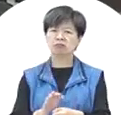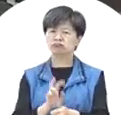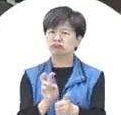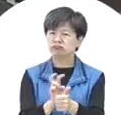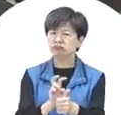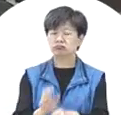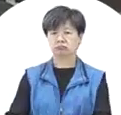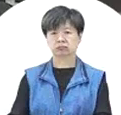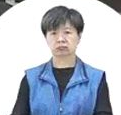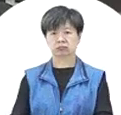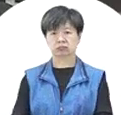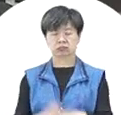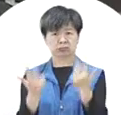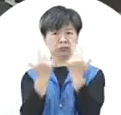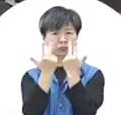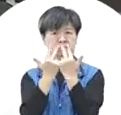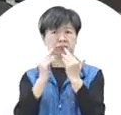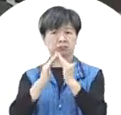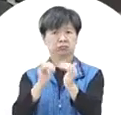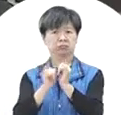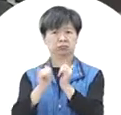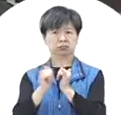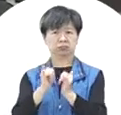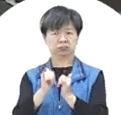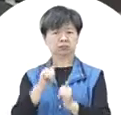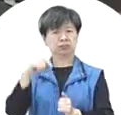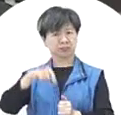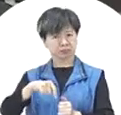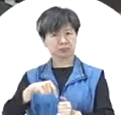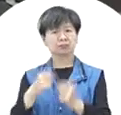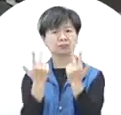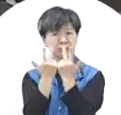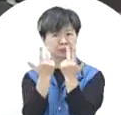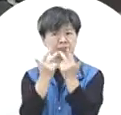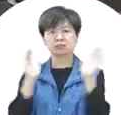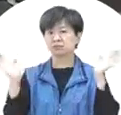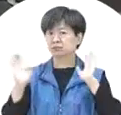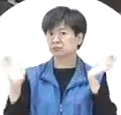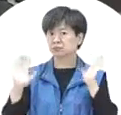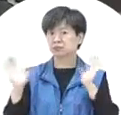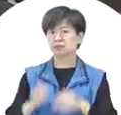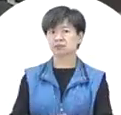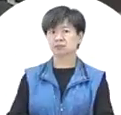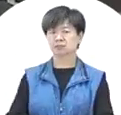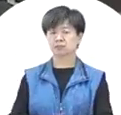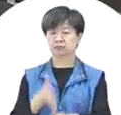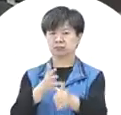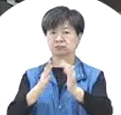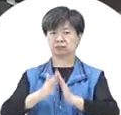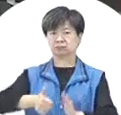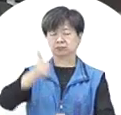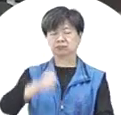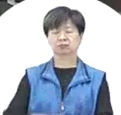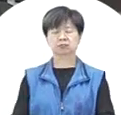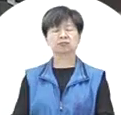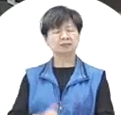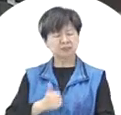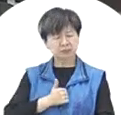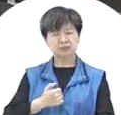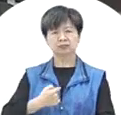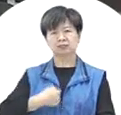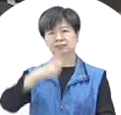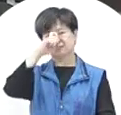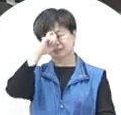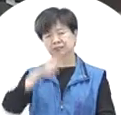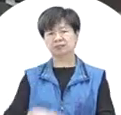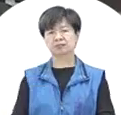都是我们的新北市民，都是我们新北市的孩子。市长，我真的真心的希望。 我们大家